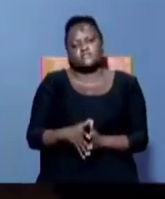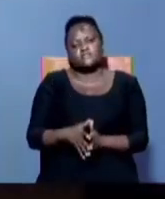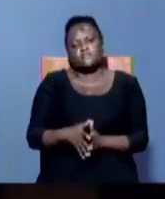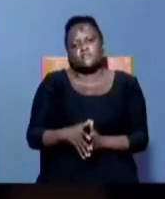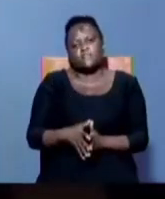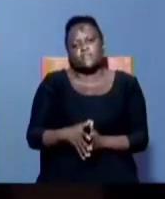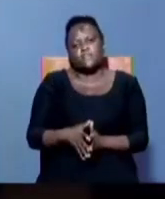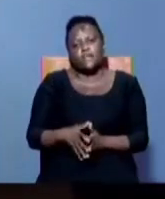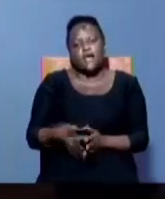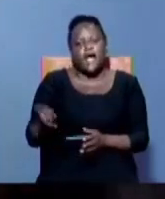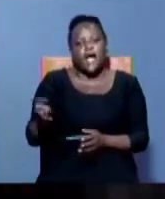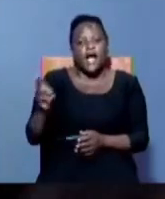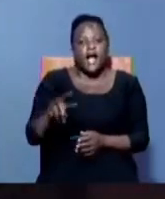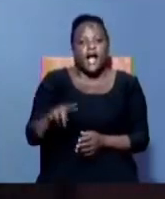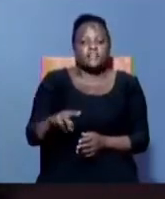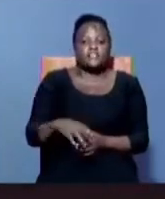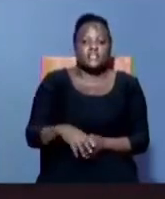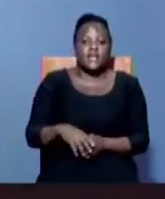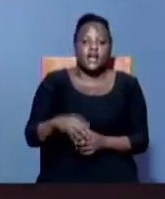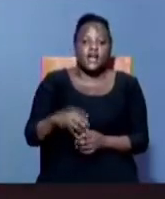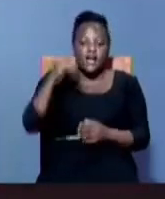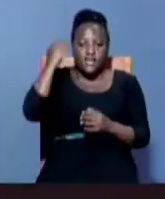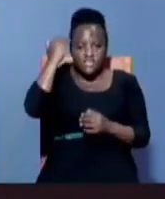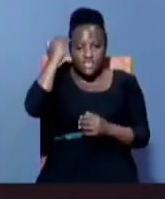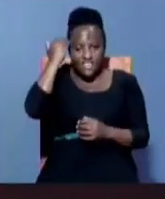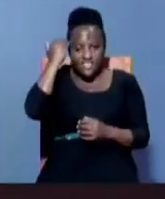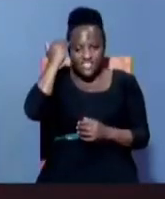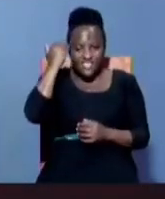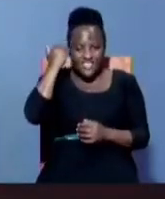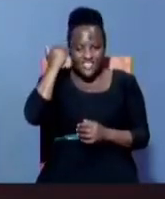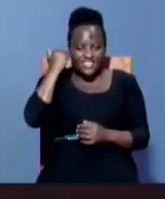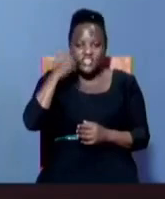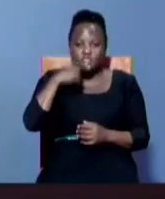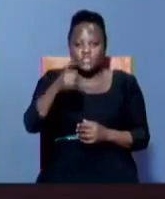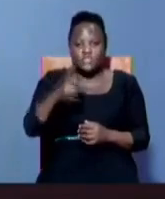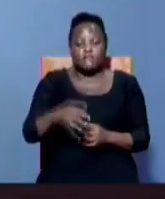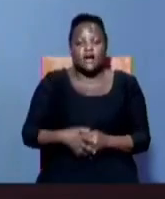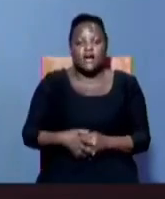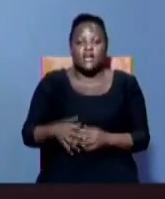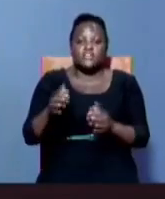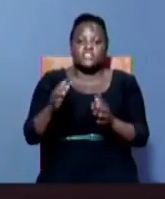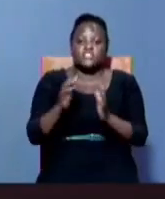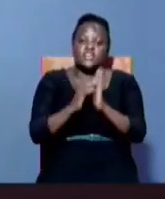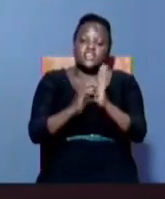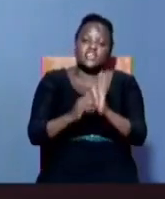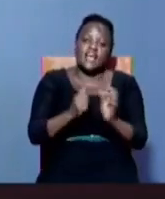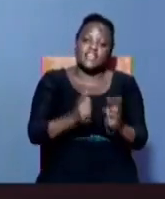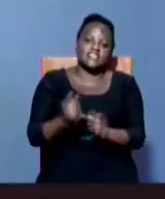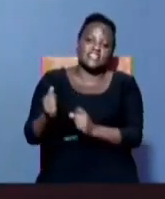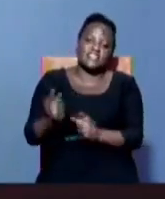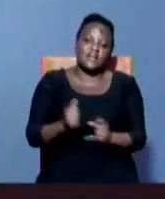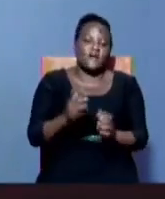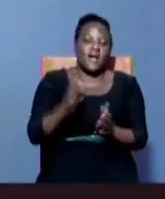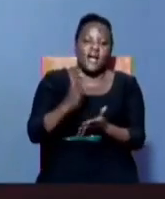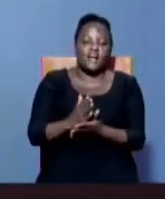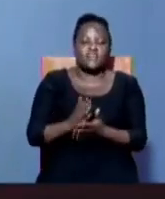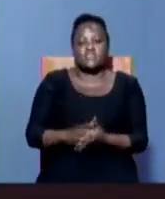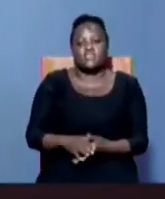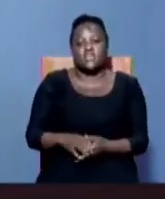ni nini? Kazi ya jaji ni kusema hivi, sheria inatendewa haki. Kama nitakuwa